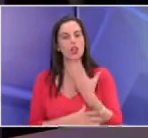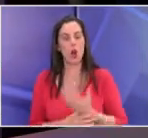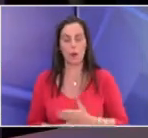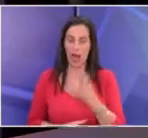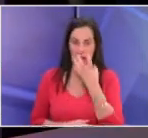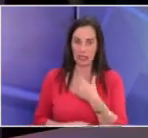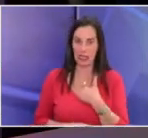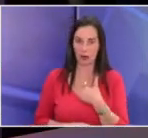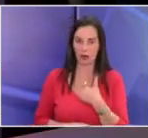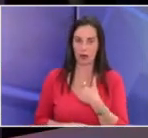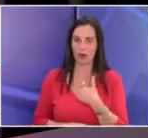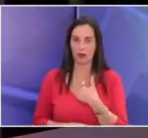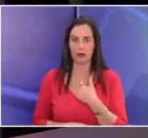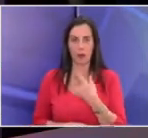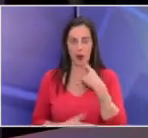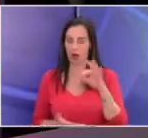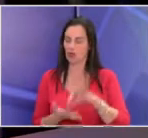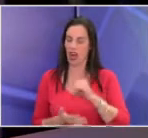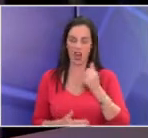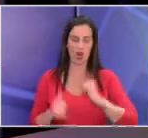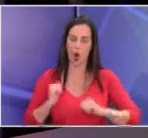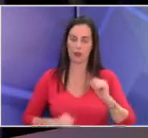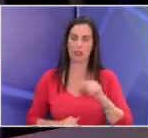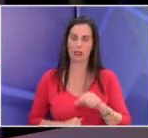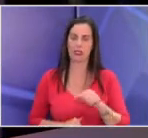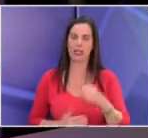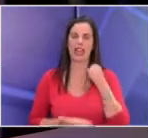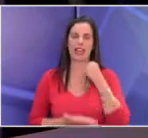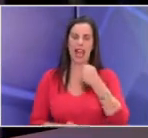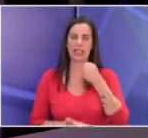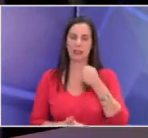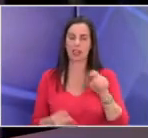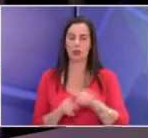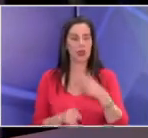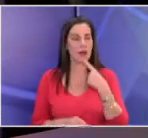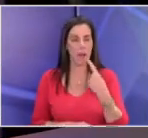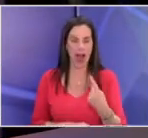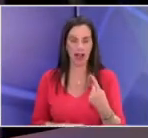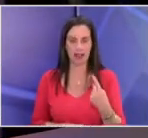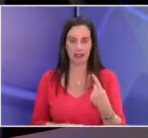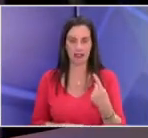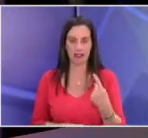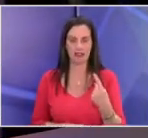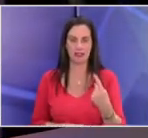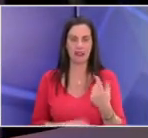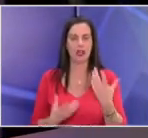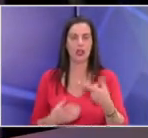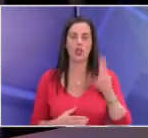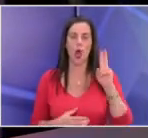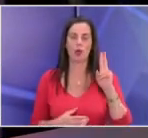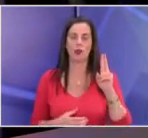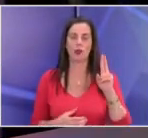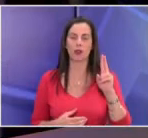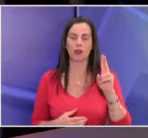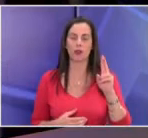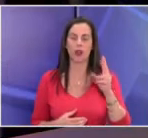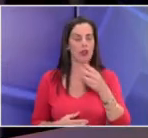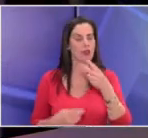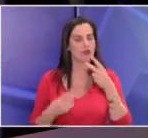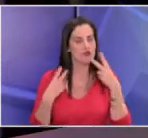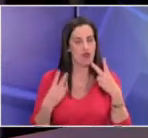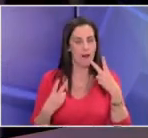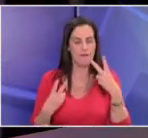עבירות קשות, במשפחה, נכון. לא, אפילו לא מדברת, אבל אלימות, לפעמים אלימות מינית, והרבה פעמים הם באמת סוג של מסוכנים לחברה, בין אם באופן כללי ובין